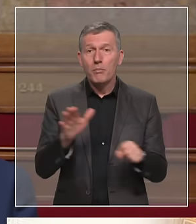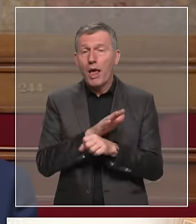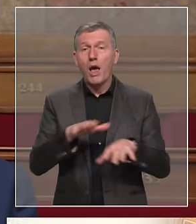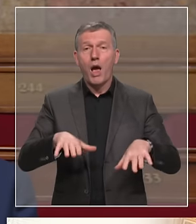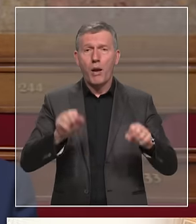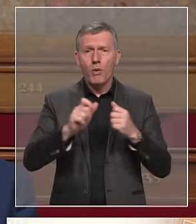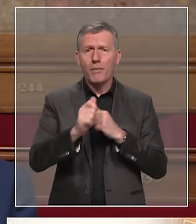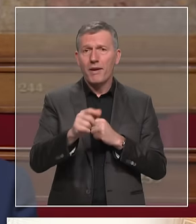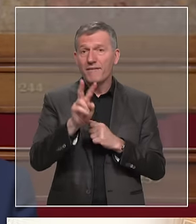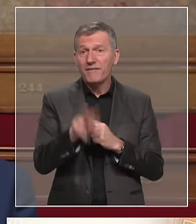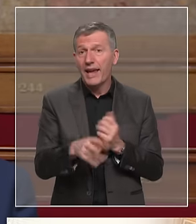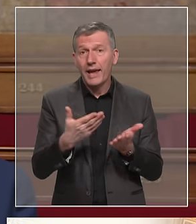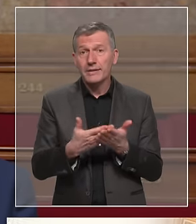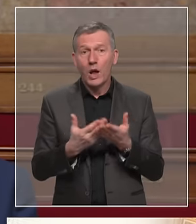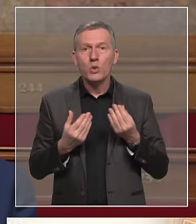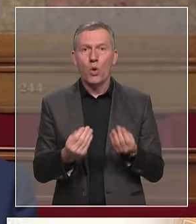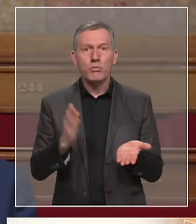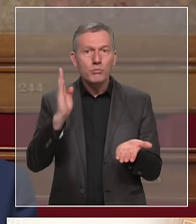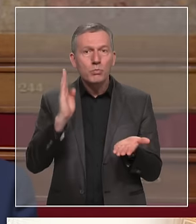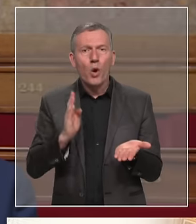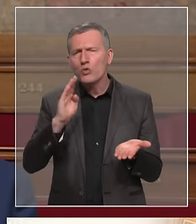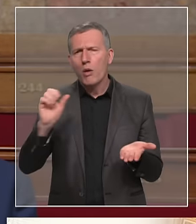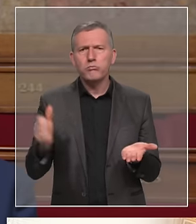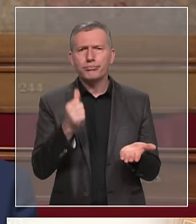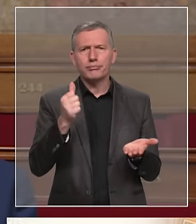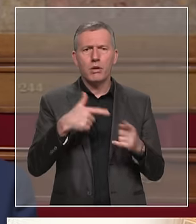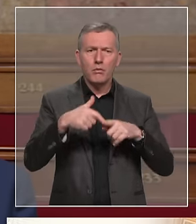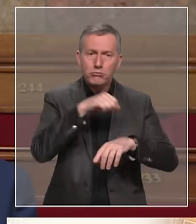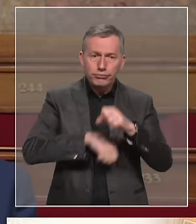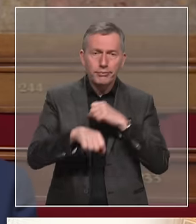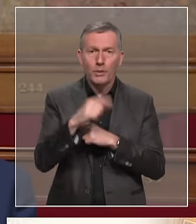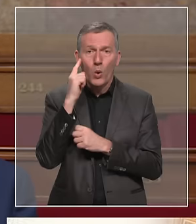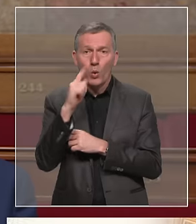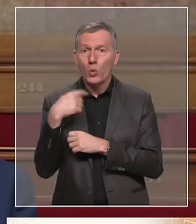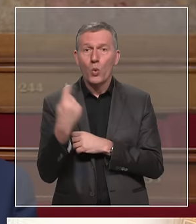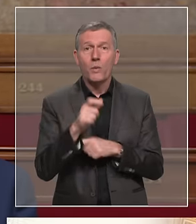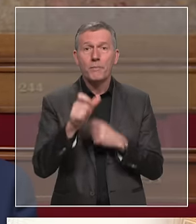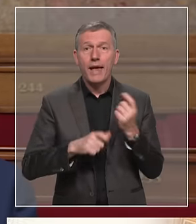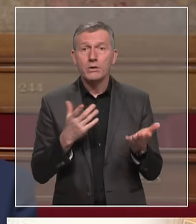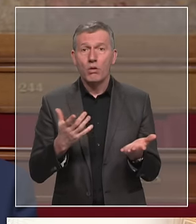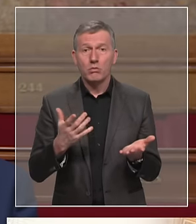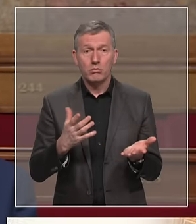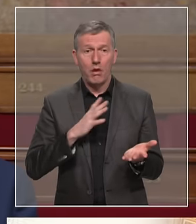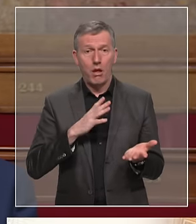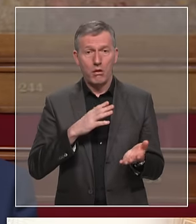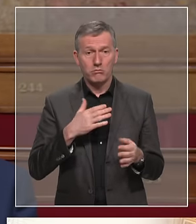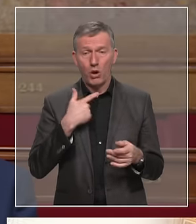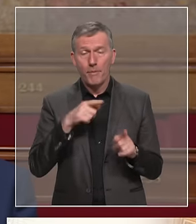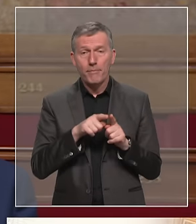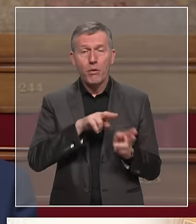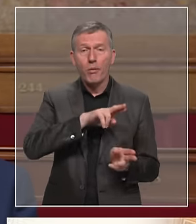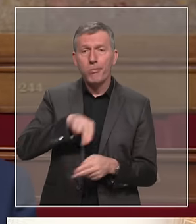ne font en réalité que renforcer la nécessité de se mobiliser auprès de celles et ceux qui, sans cela, resteront au bord du